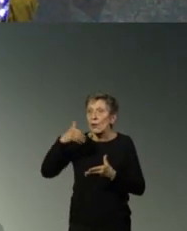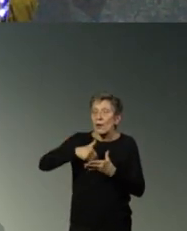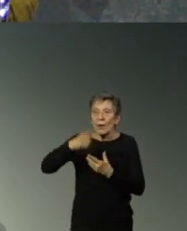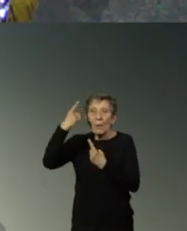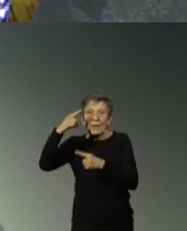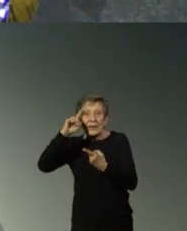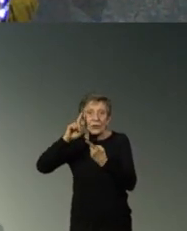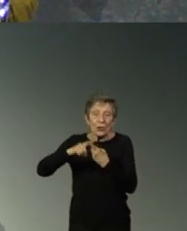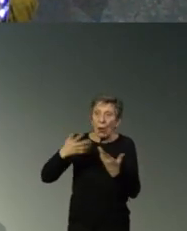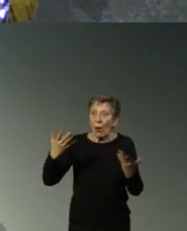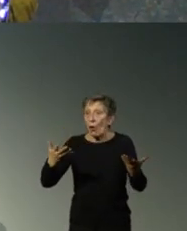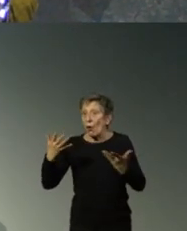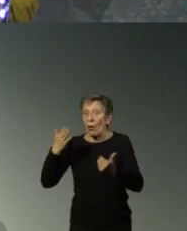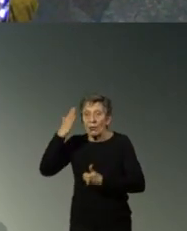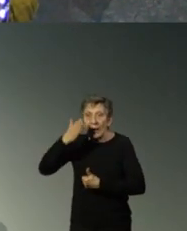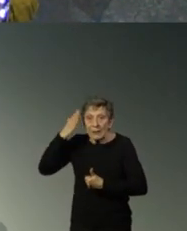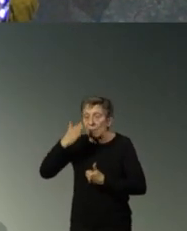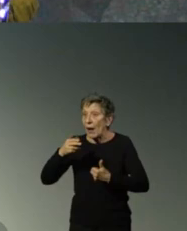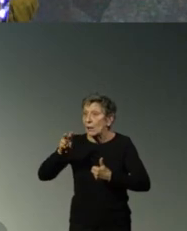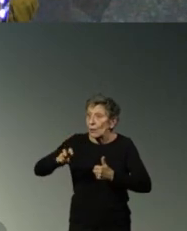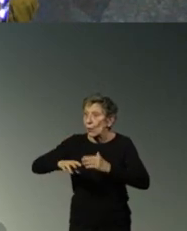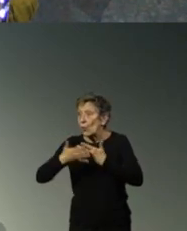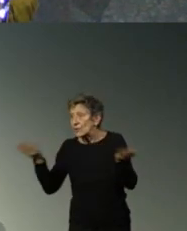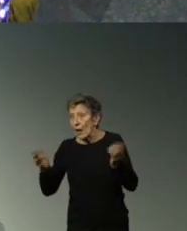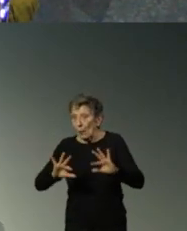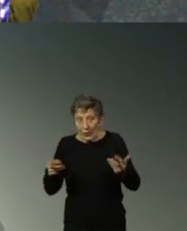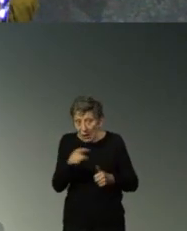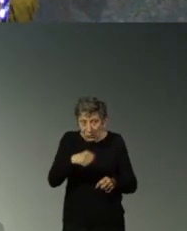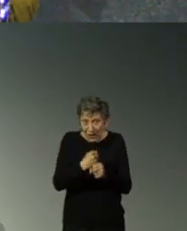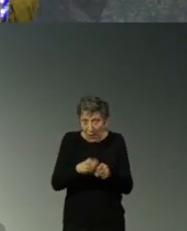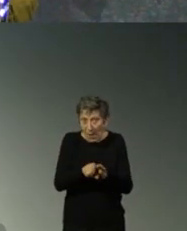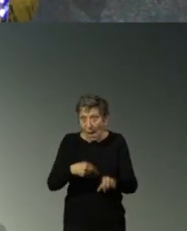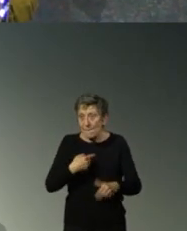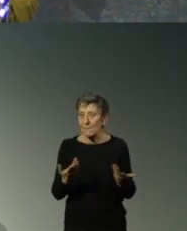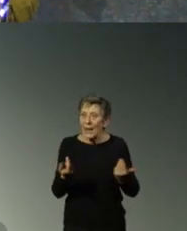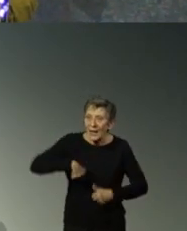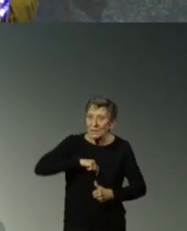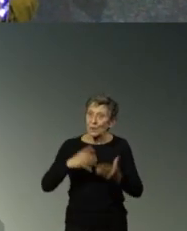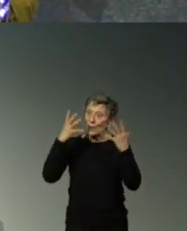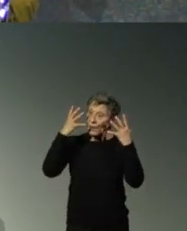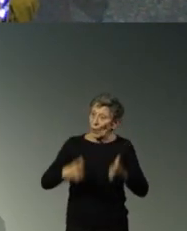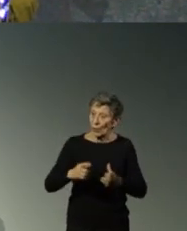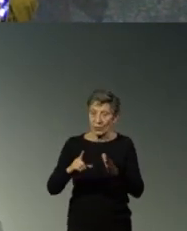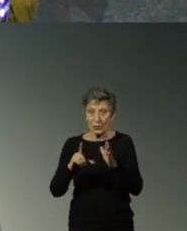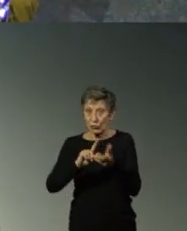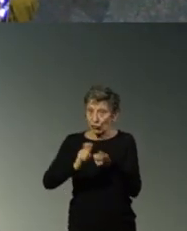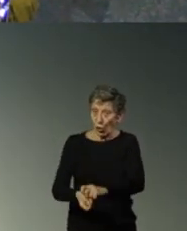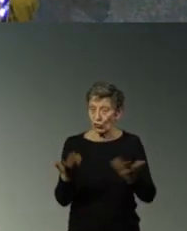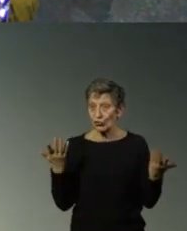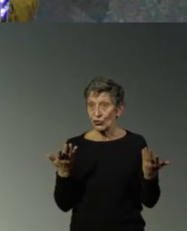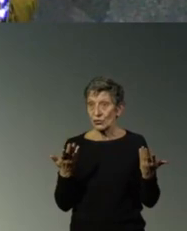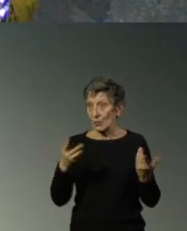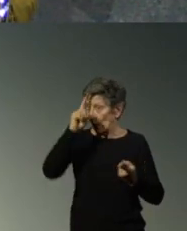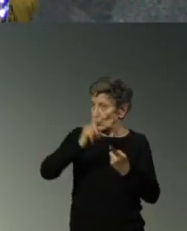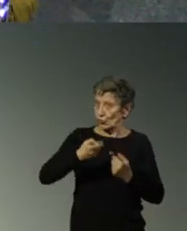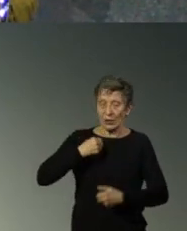animale, antispéciste ou écolo de terrain, il voudrait peut-être sensiblement la même chose que moi. C'est-à-dire, nous, on veut que des lois changent pour sur les sujets qui nous